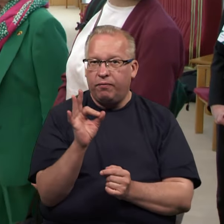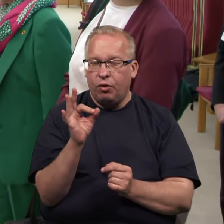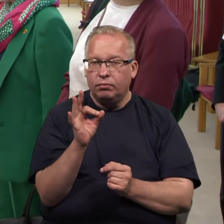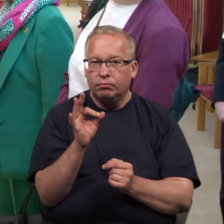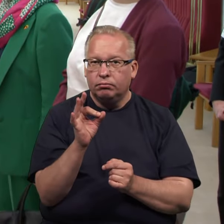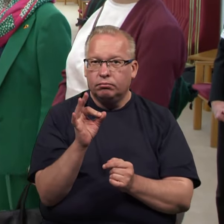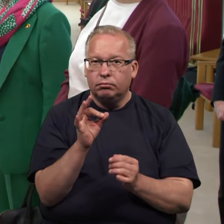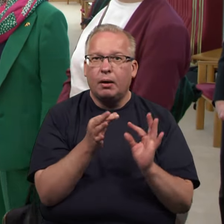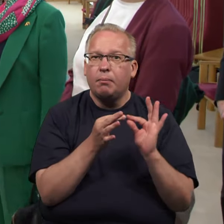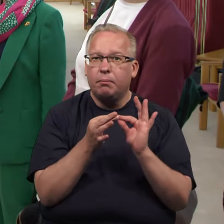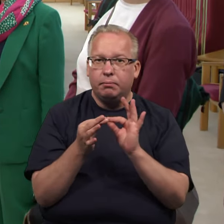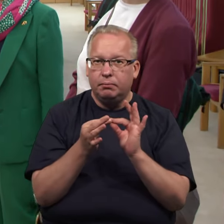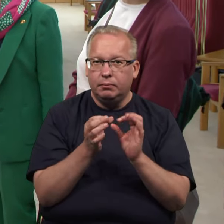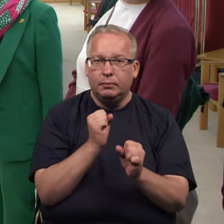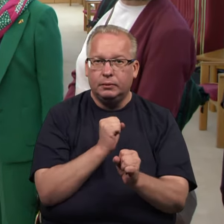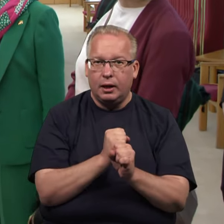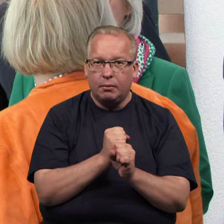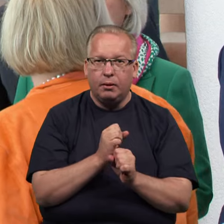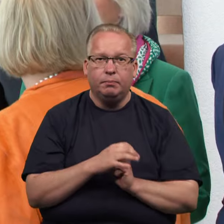bendradarbiavimą.